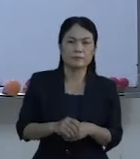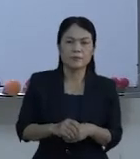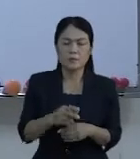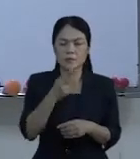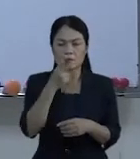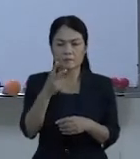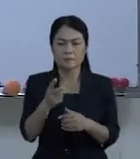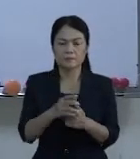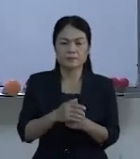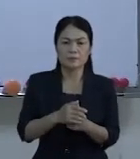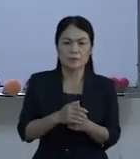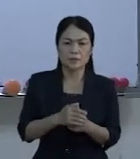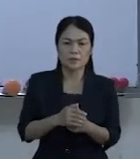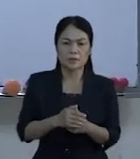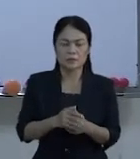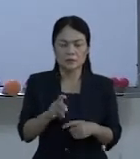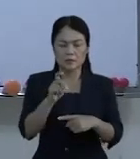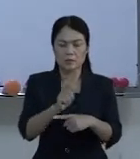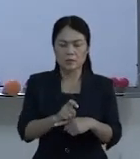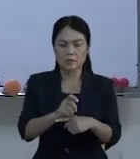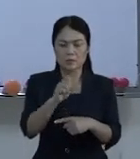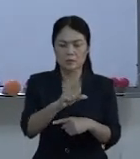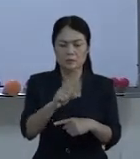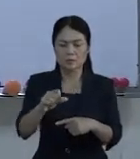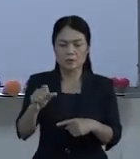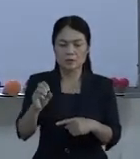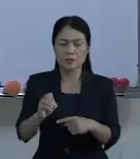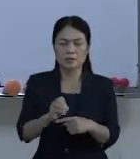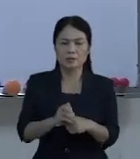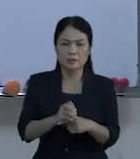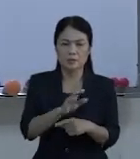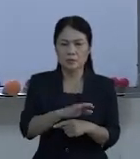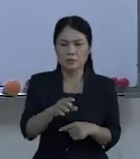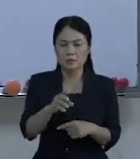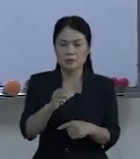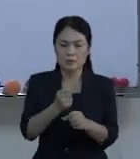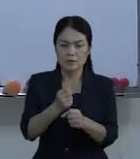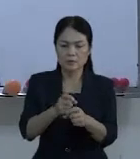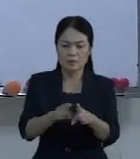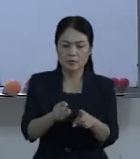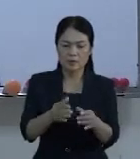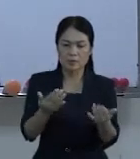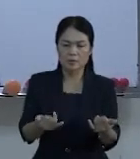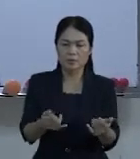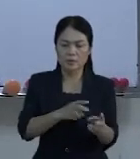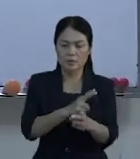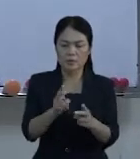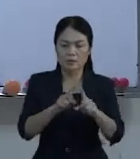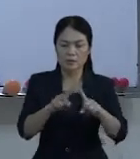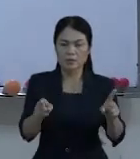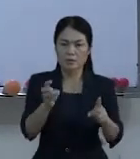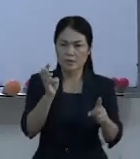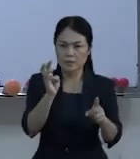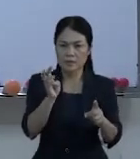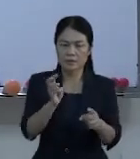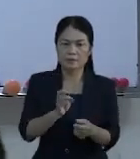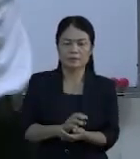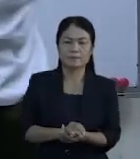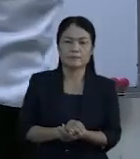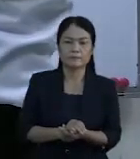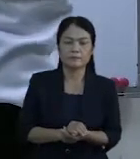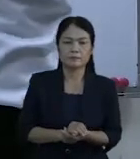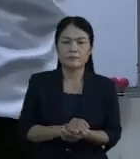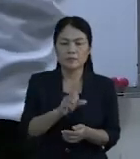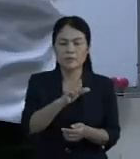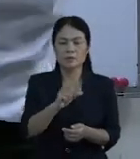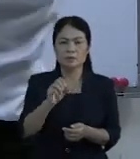mơ mơ một cốt tầng tùng sen có lực thơ đôi mảnh này bàn tay với miên liệt là khó khuyên tinh là con á và tùng